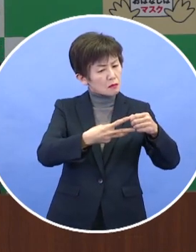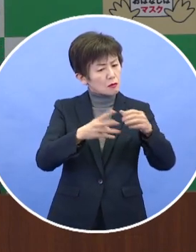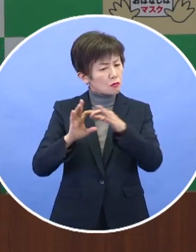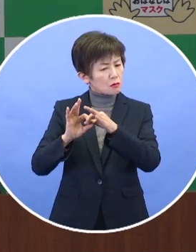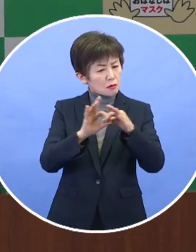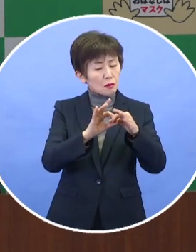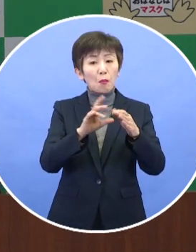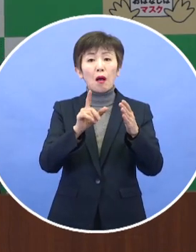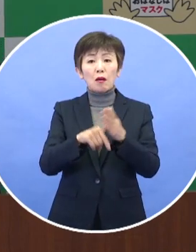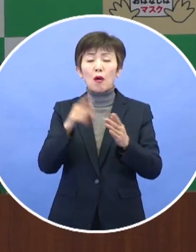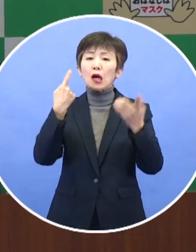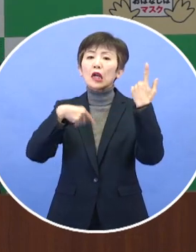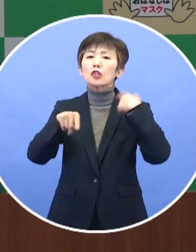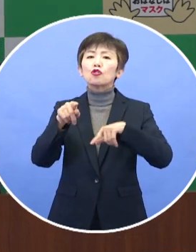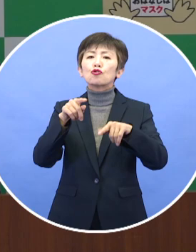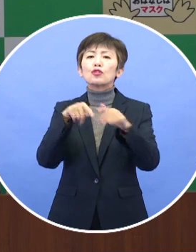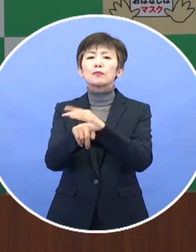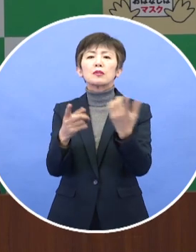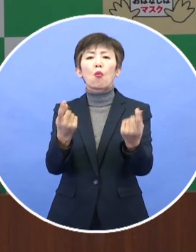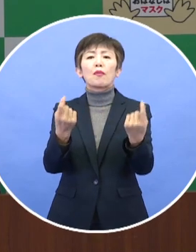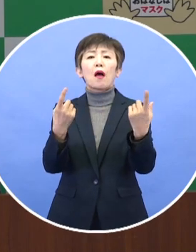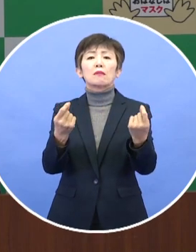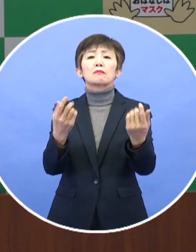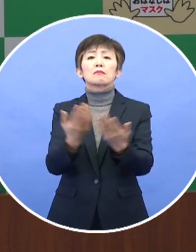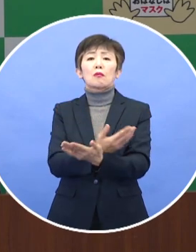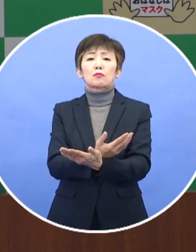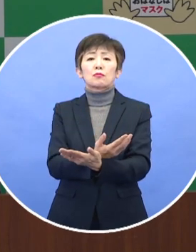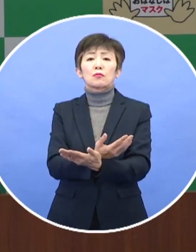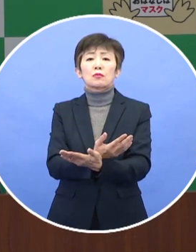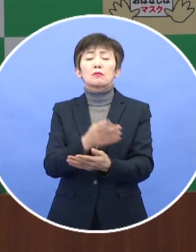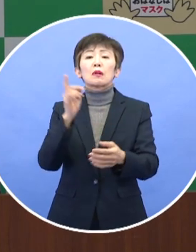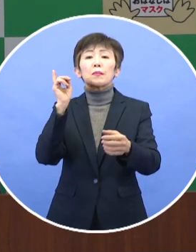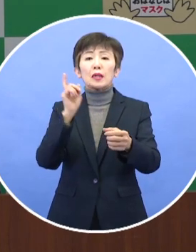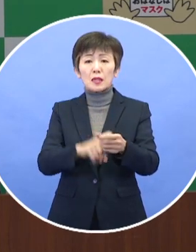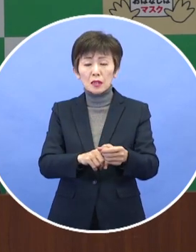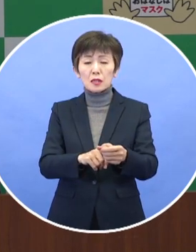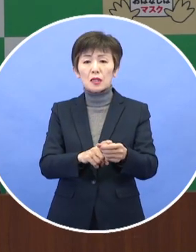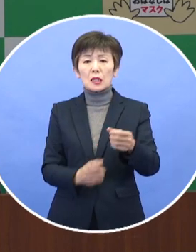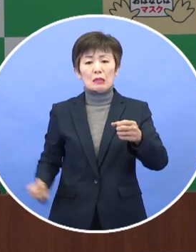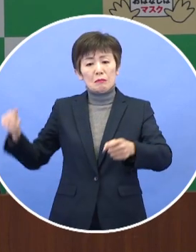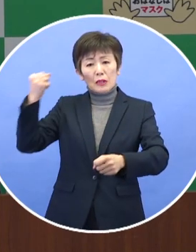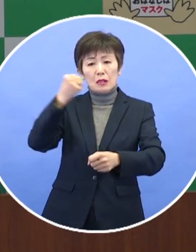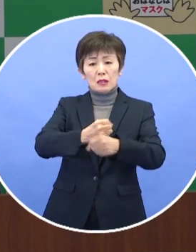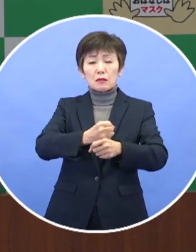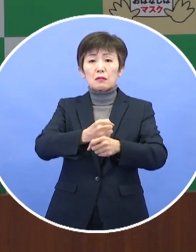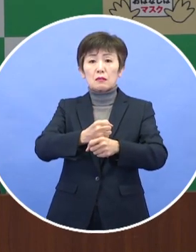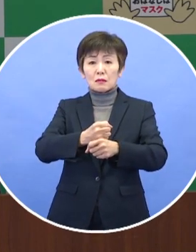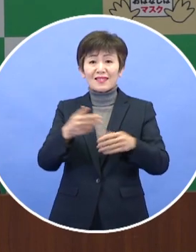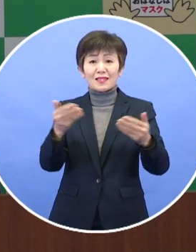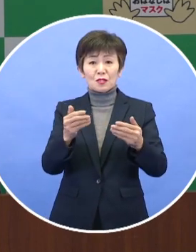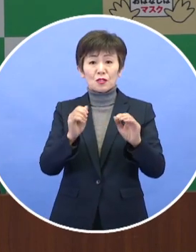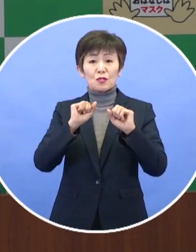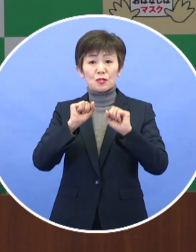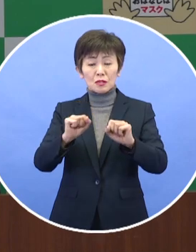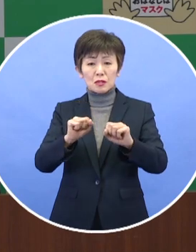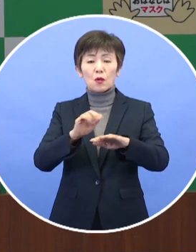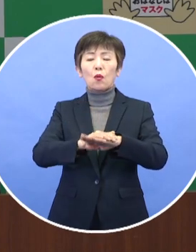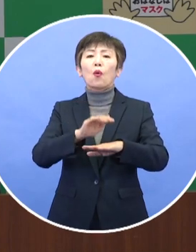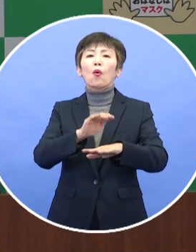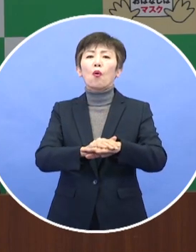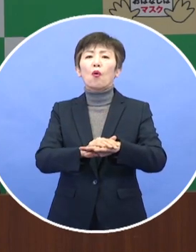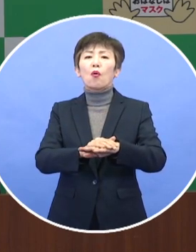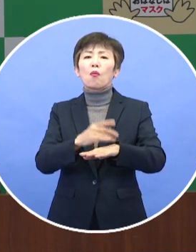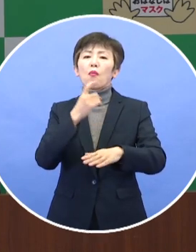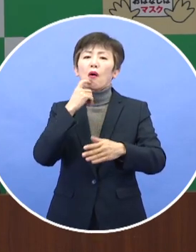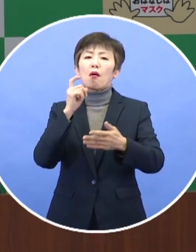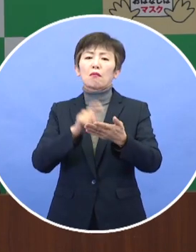カムバックできる制度、こういったことをですね、導入をしていきたいというふうに考えております。またいろんな形でお休みが